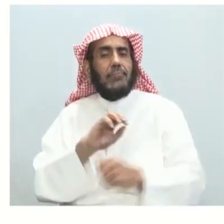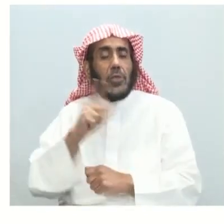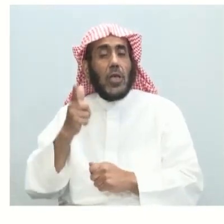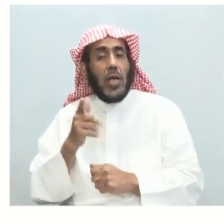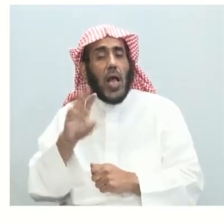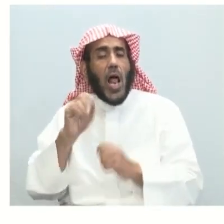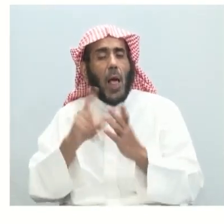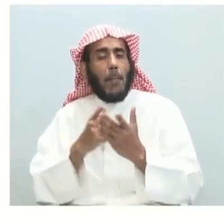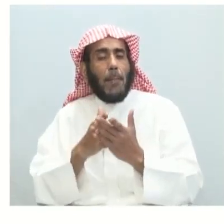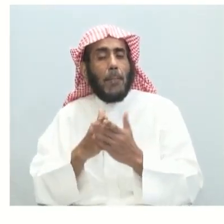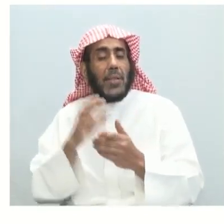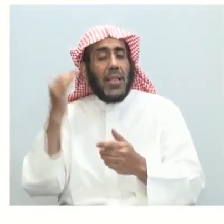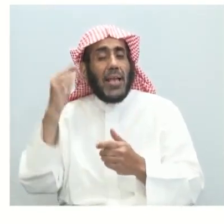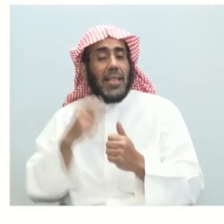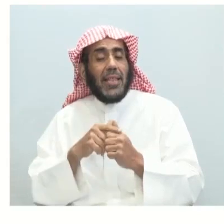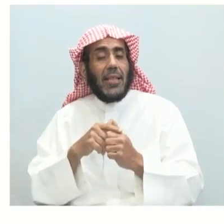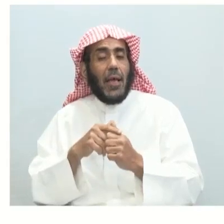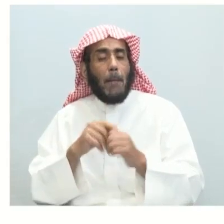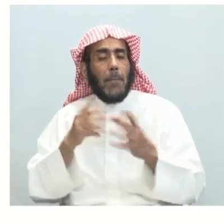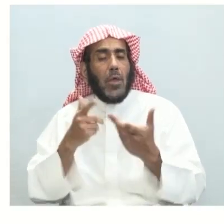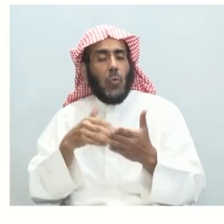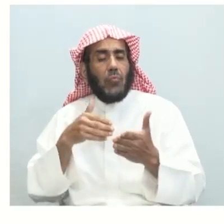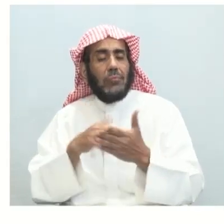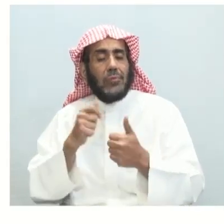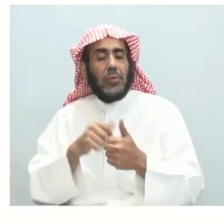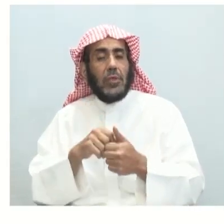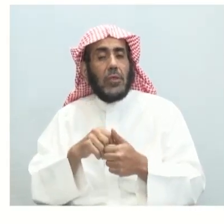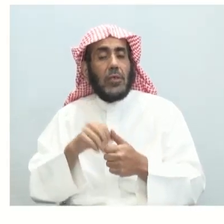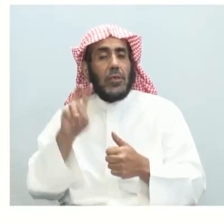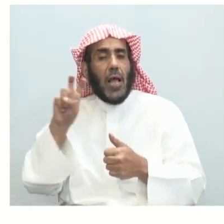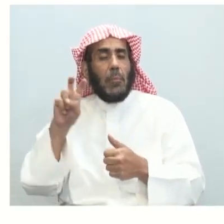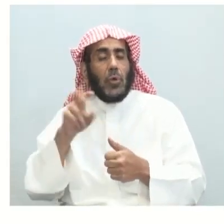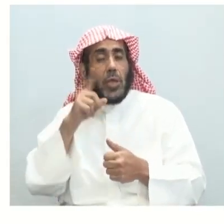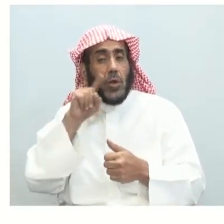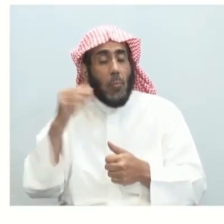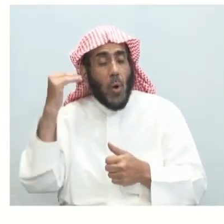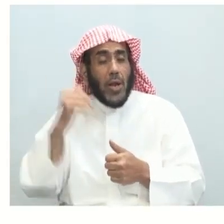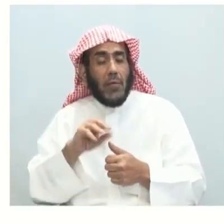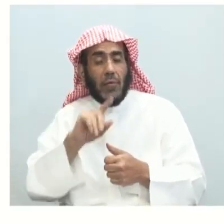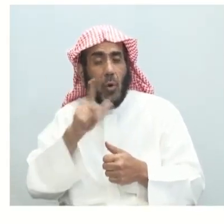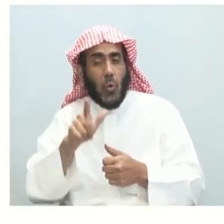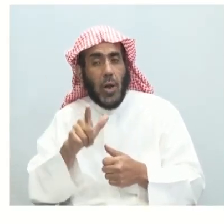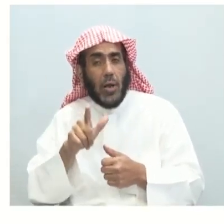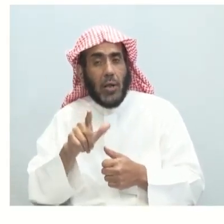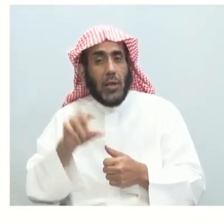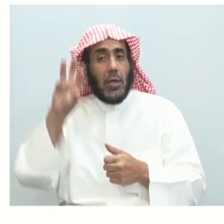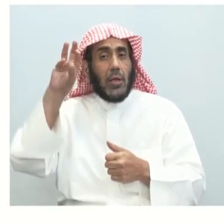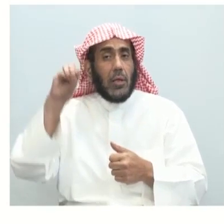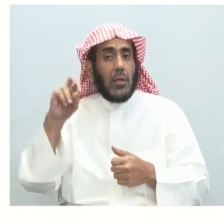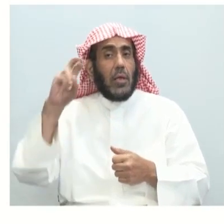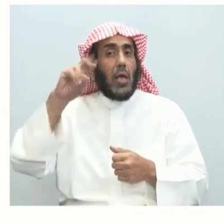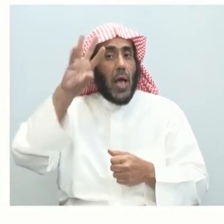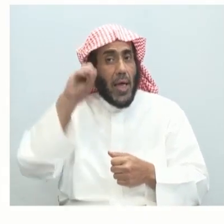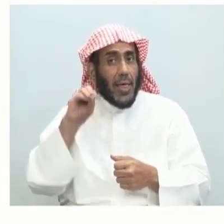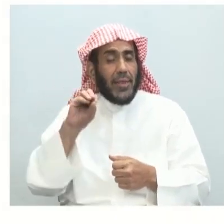لديها علامه من علامات التانيث احسنتم التاء المربوطه اذا هنا مؤنثه فنقول هذه